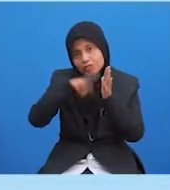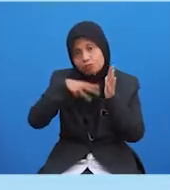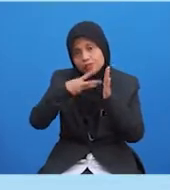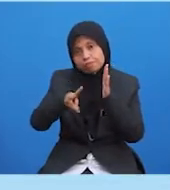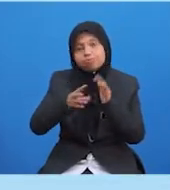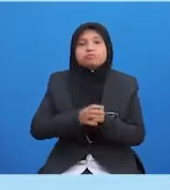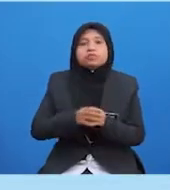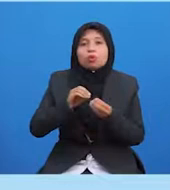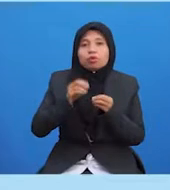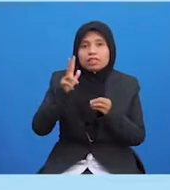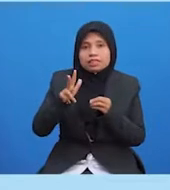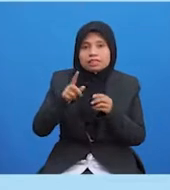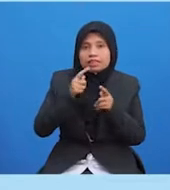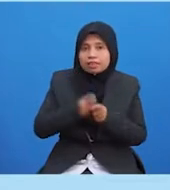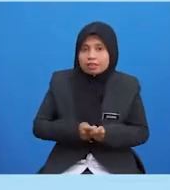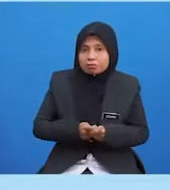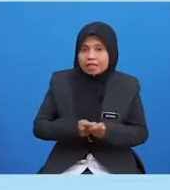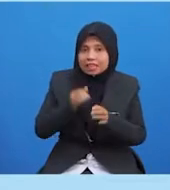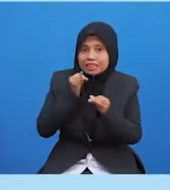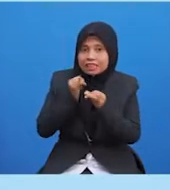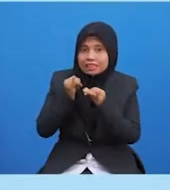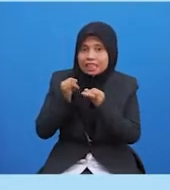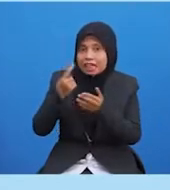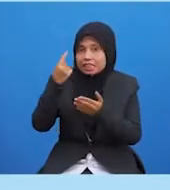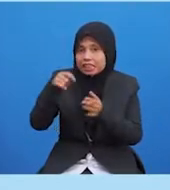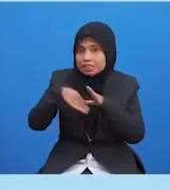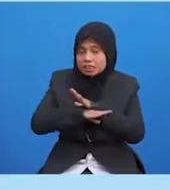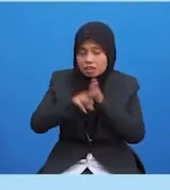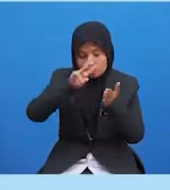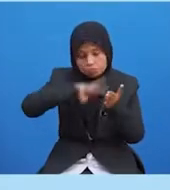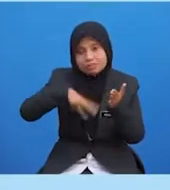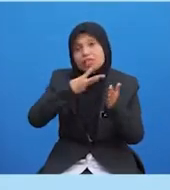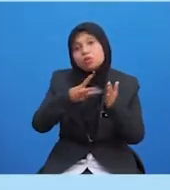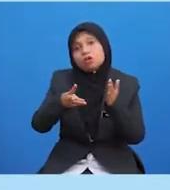Ketiga, menetapkan jajaran teks dalam table.